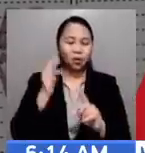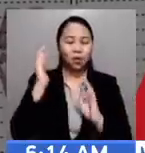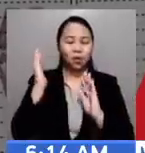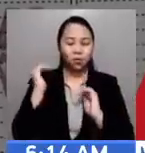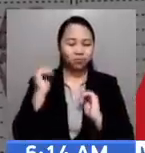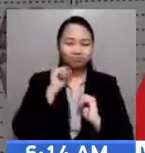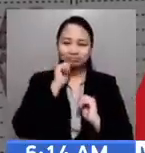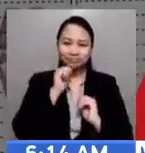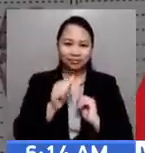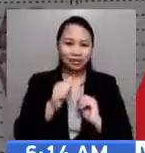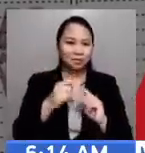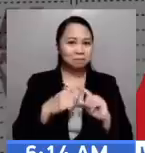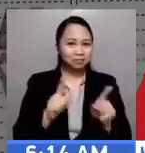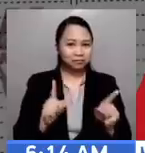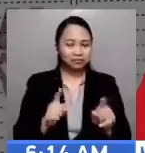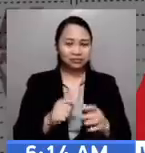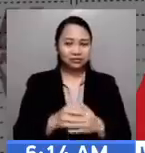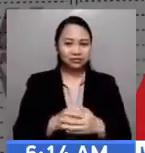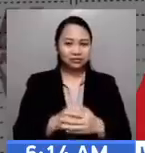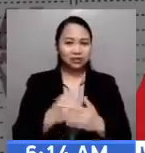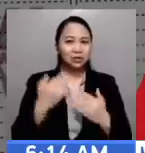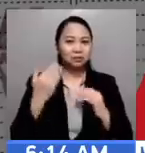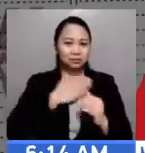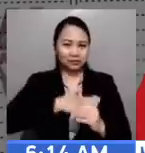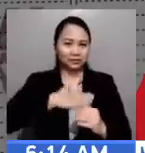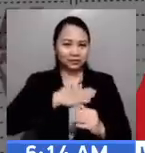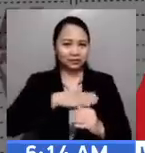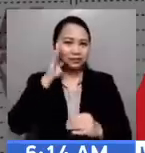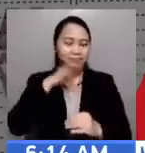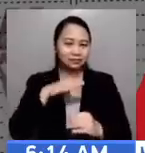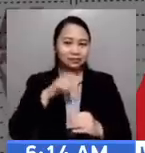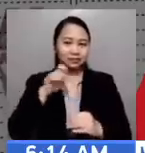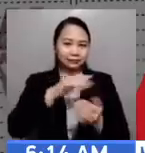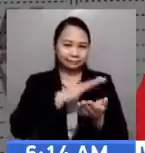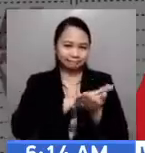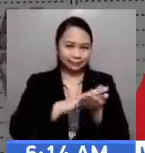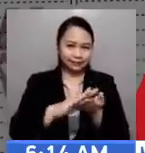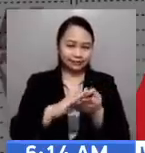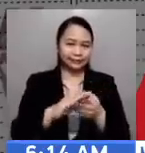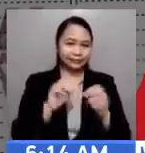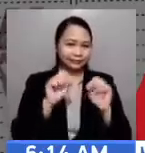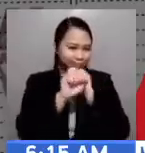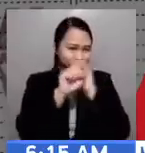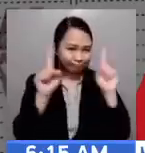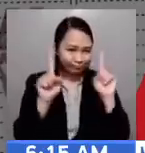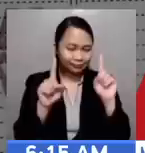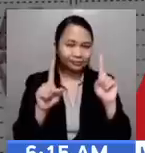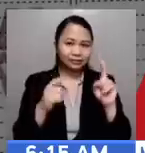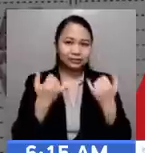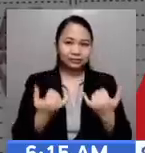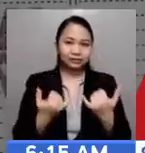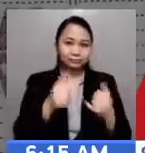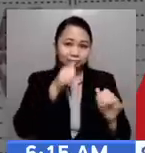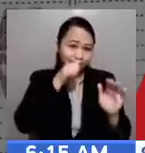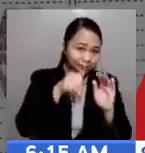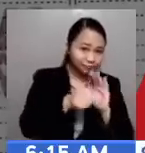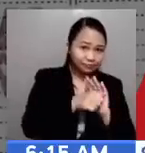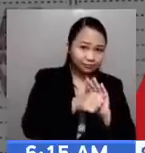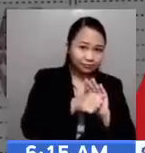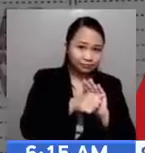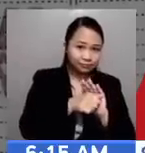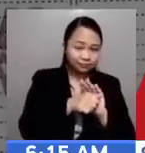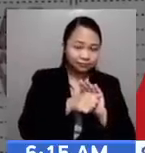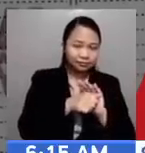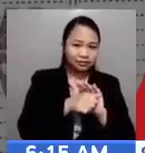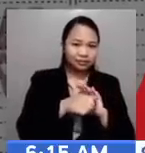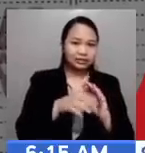dapat lumabas siya para maliwanagan lahat. Kasi hanggang di siya lumalabas, siya yung gumamit